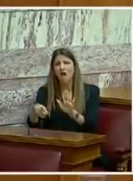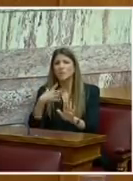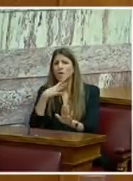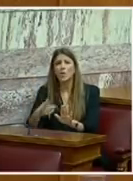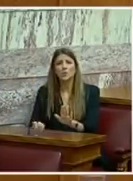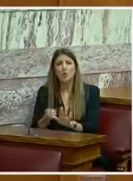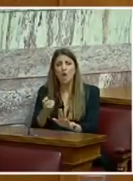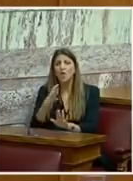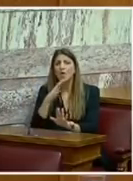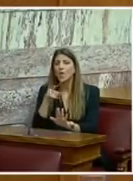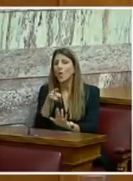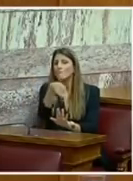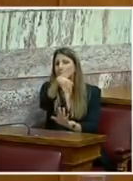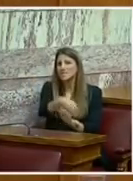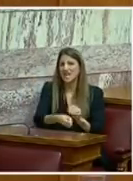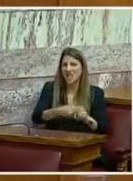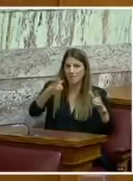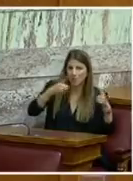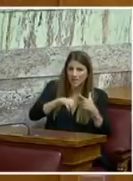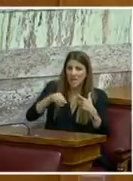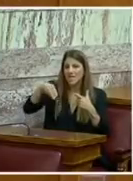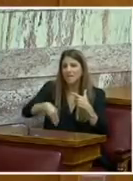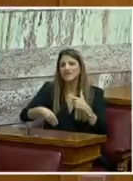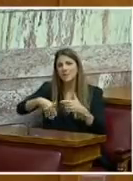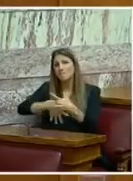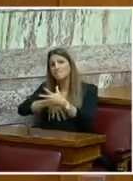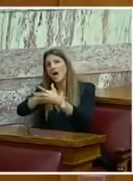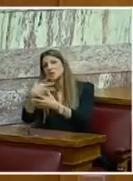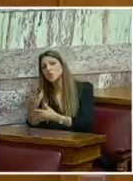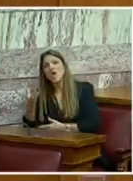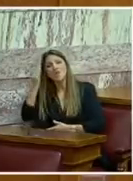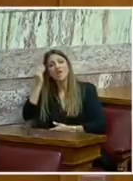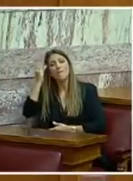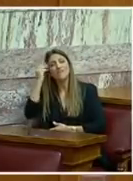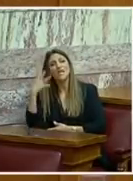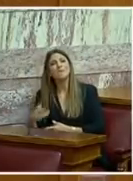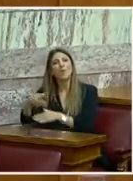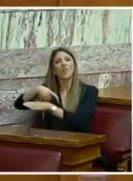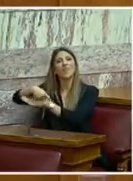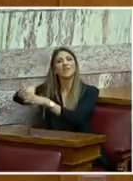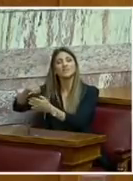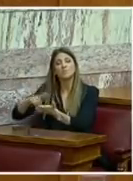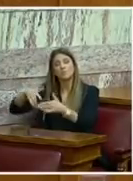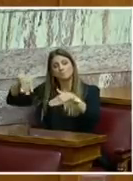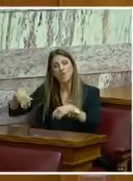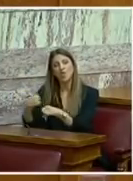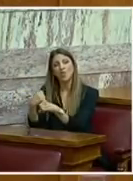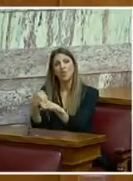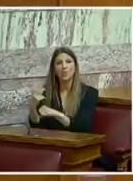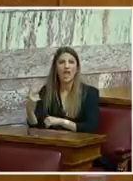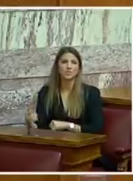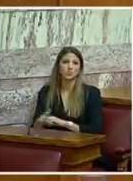κύριοι συνάδελφοι της Νέας Δημοκρατίας και του ΠΑΣΟΚ, δεν μάθατε να ανέχεστε ότι υπάρχουν σε αυτή τη χώρα δικαστές που μπορεί να τους πείτε κάτω τα χέρια από την